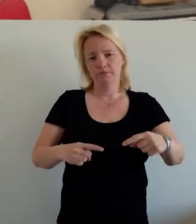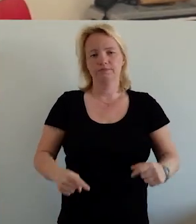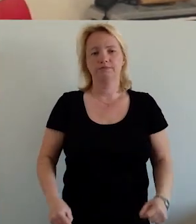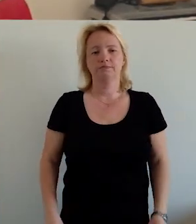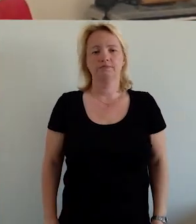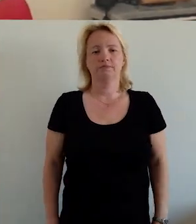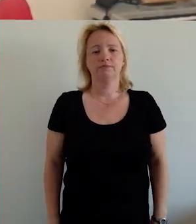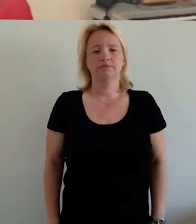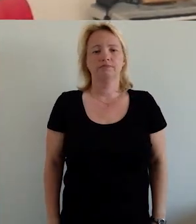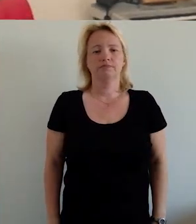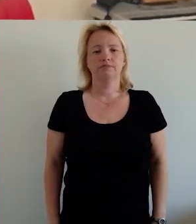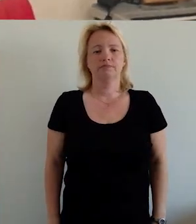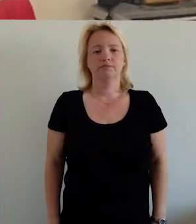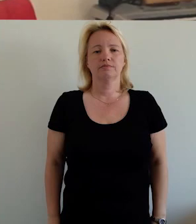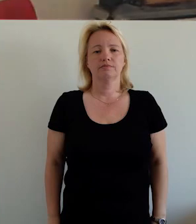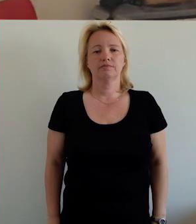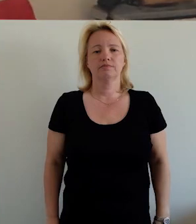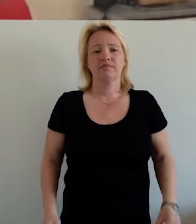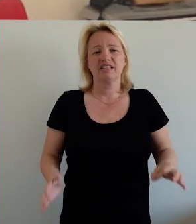tušku,